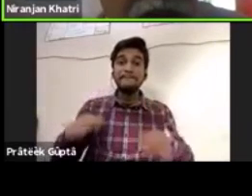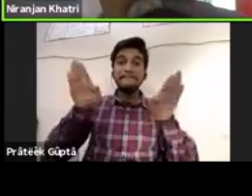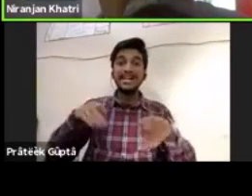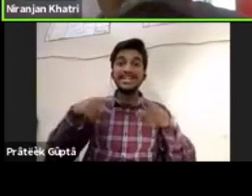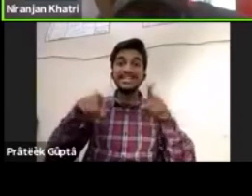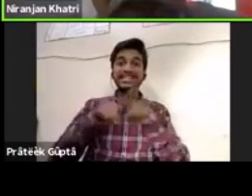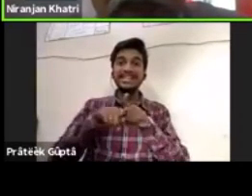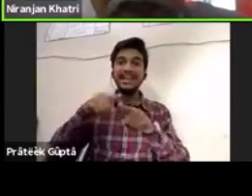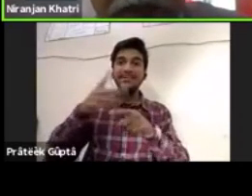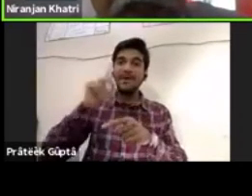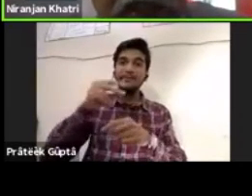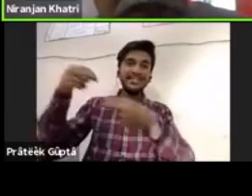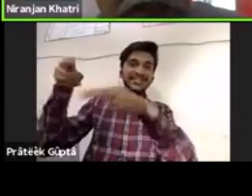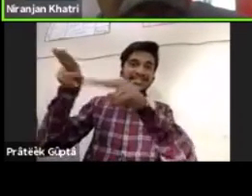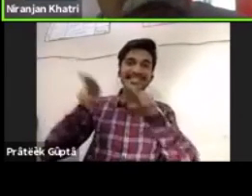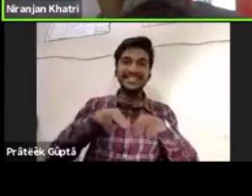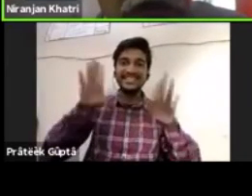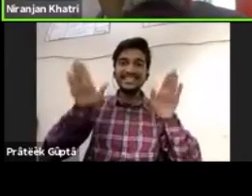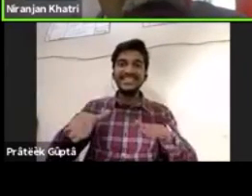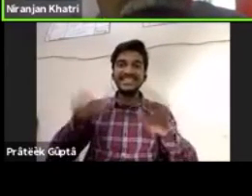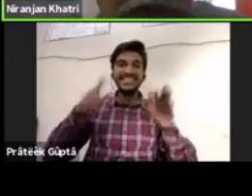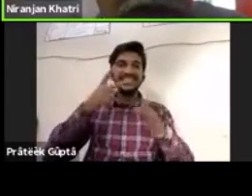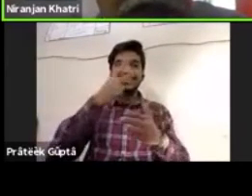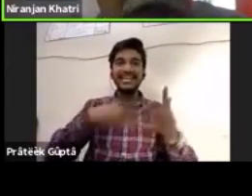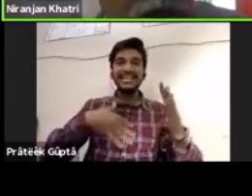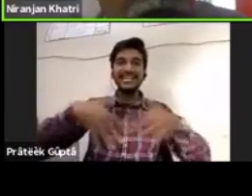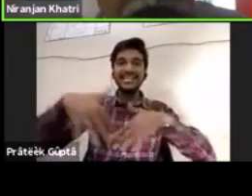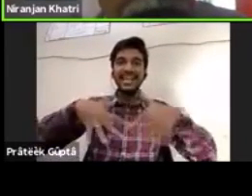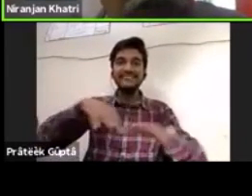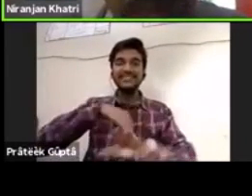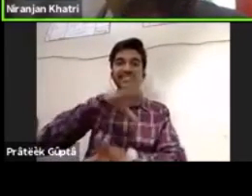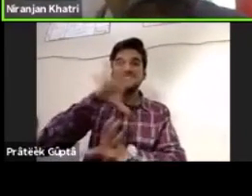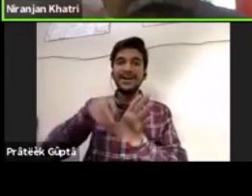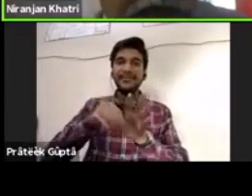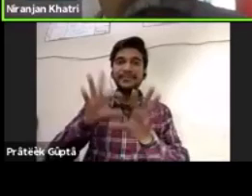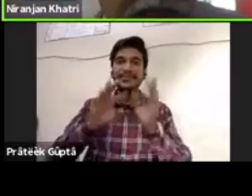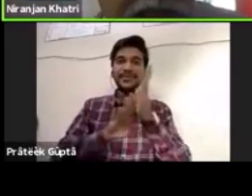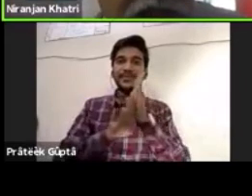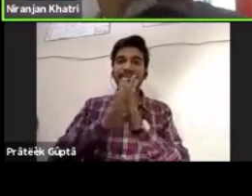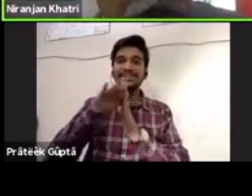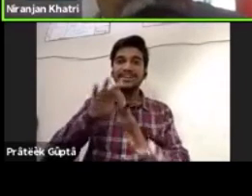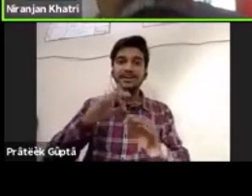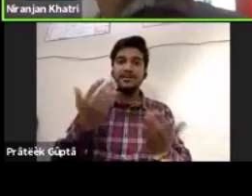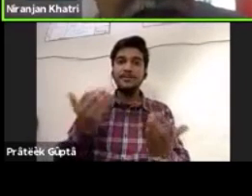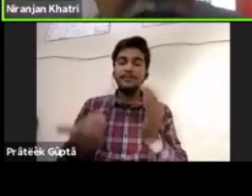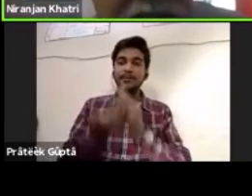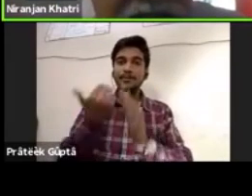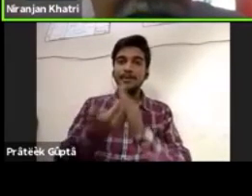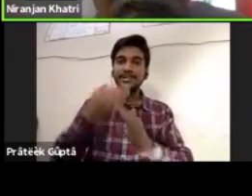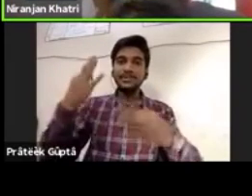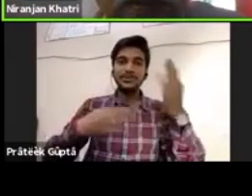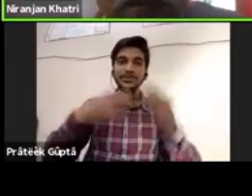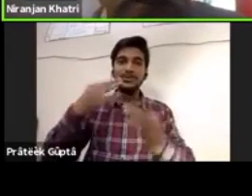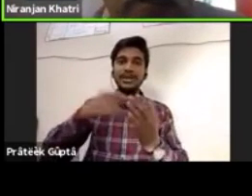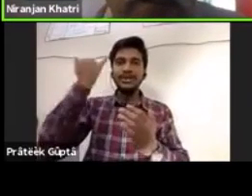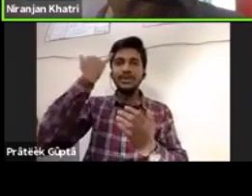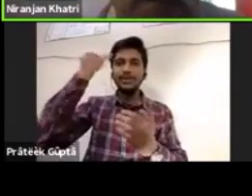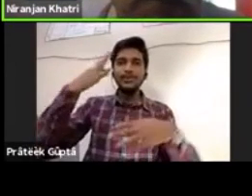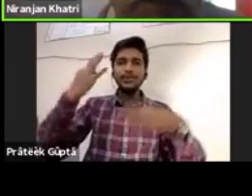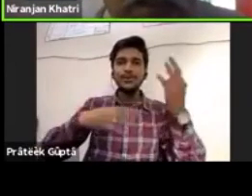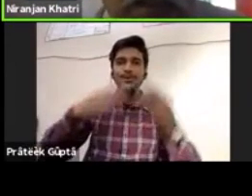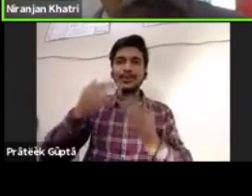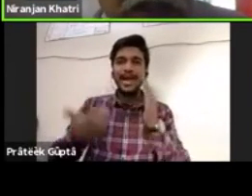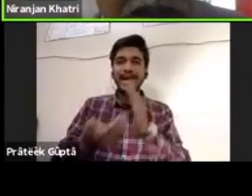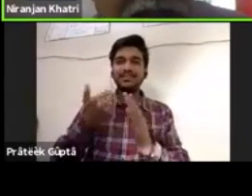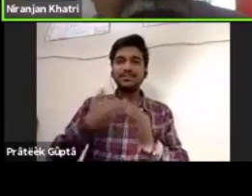जाएंगे तो ग्रामीण क्षेत्र में जो उत्पादन है उसकी प्रोडक्टिविटी बढ़ जाएगी। तो ये नए नए आइडियाज हमें